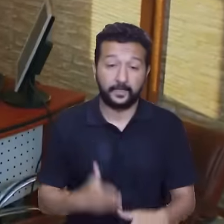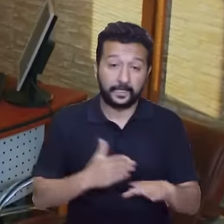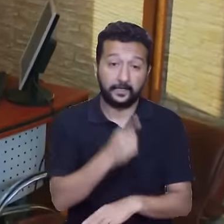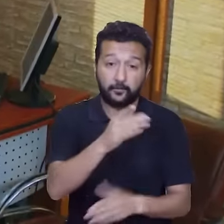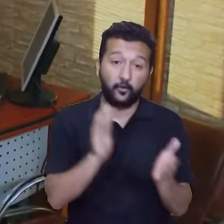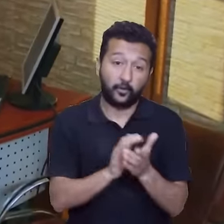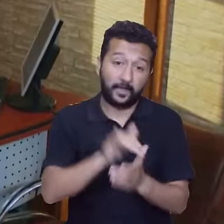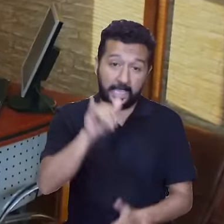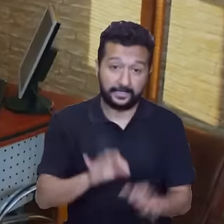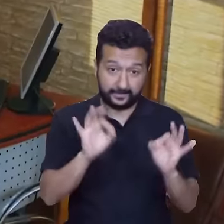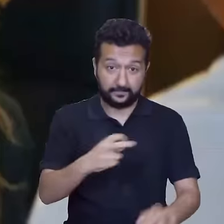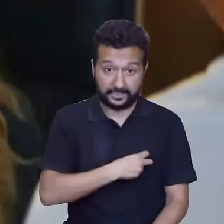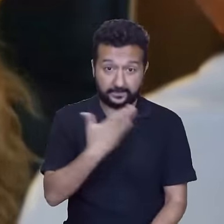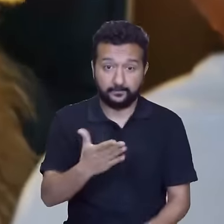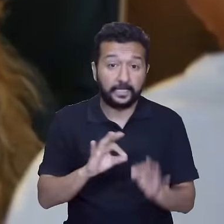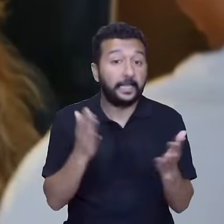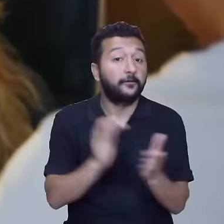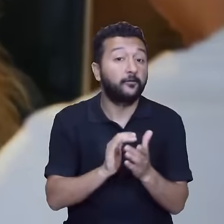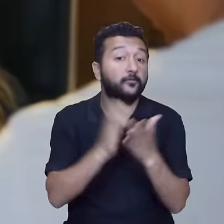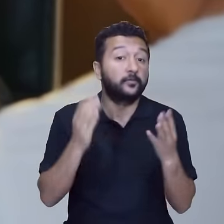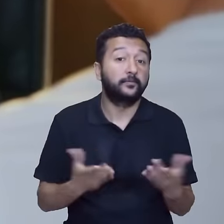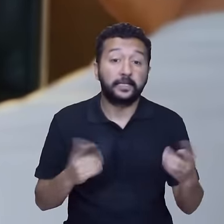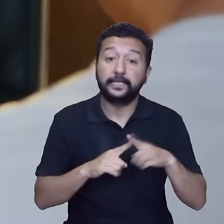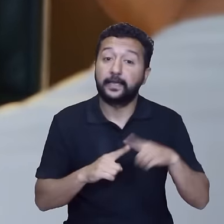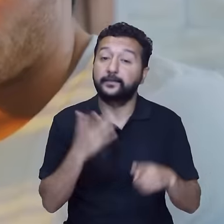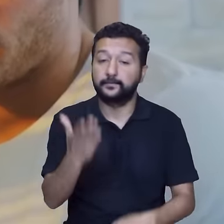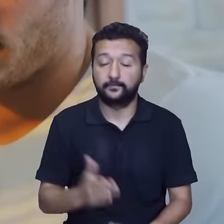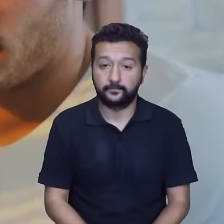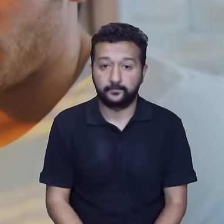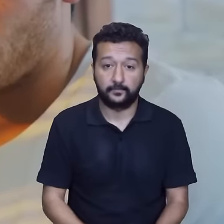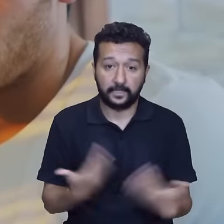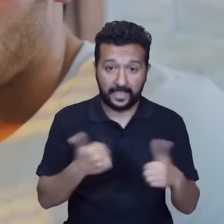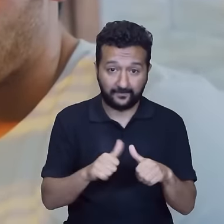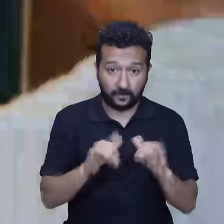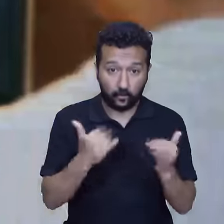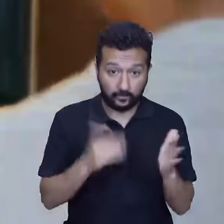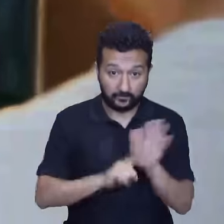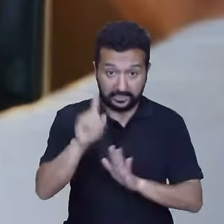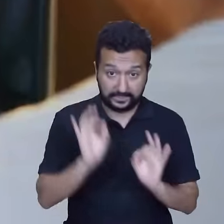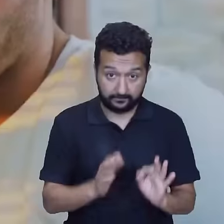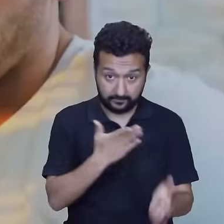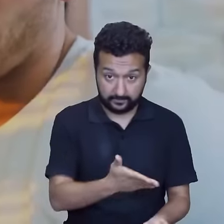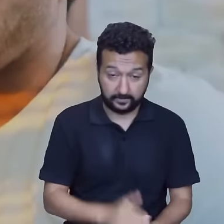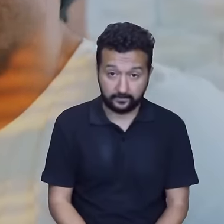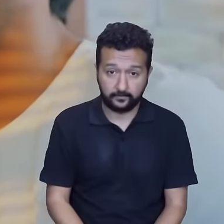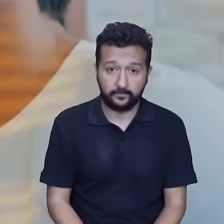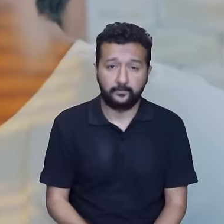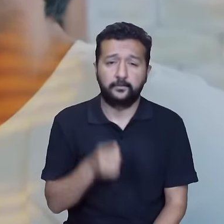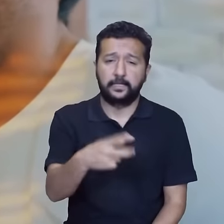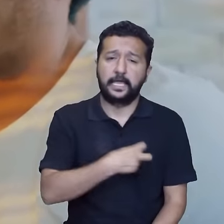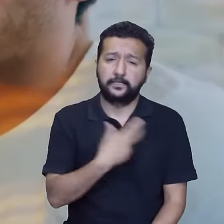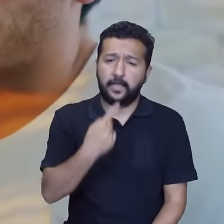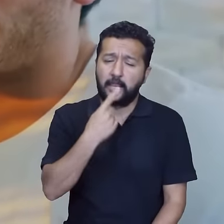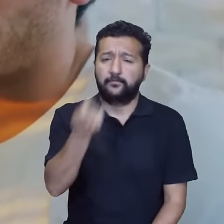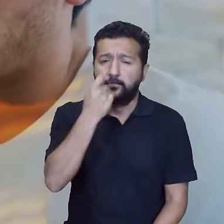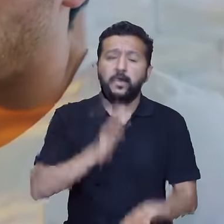Artık bir kutlamayı hak ettik değil mi aşkım? Neyi kutlayacakmışız Tarık'cığım? Evcilik oyunumuzu başarıyla sürdürmeyi mi? Ya aşkım